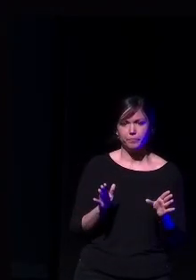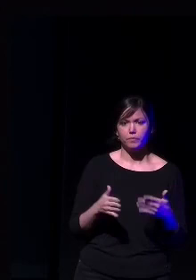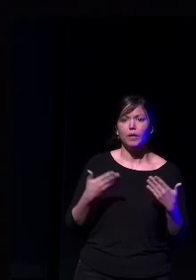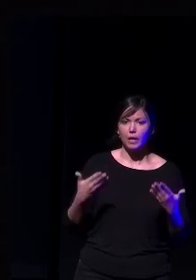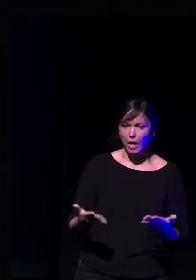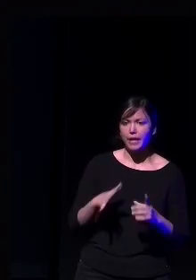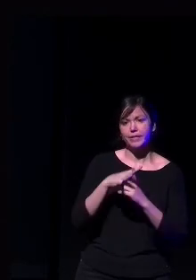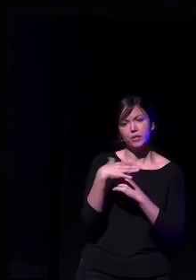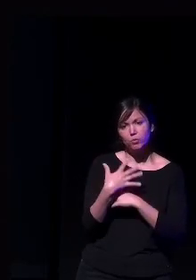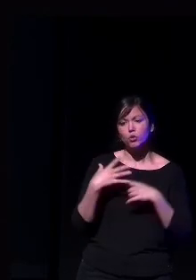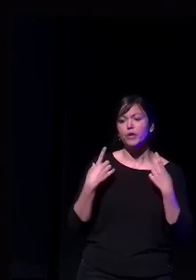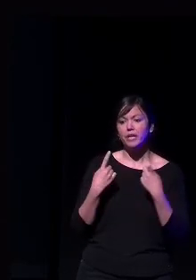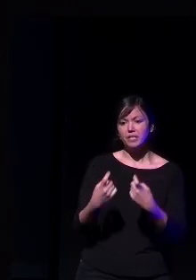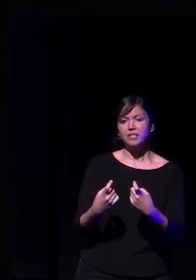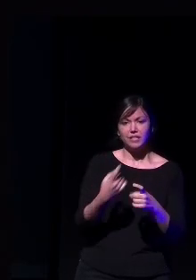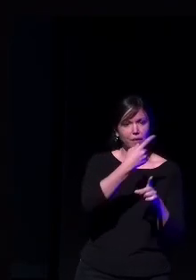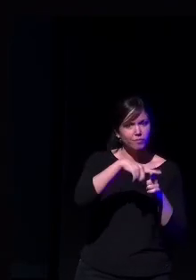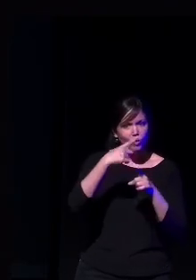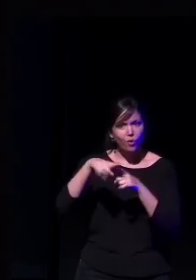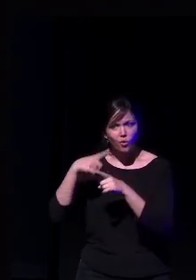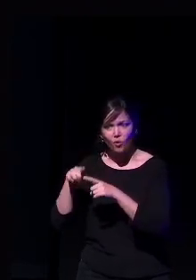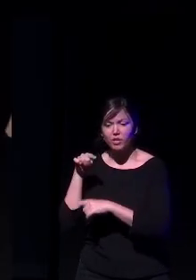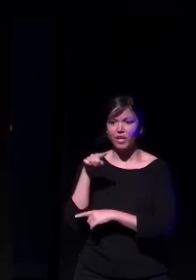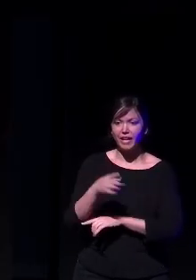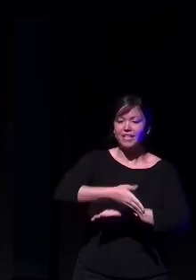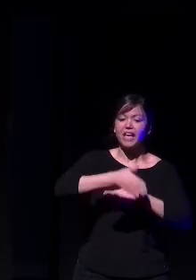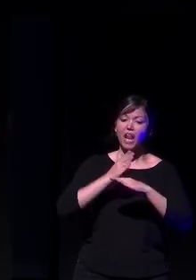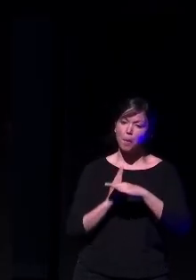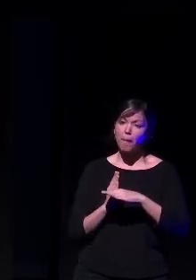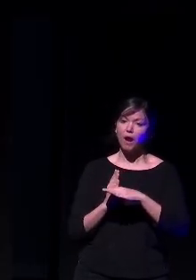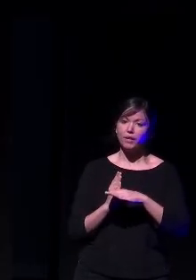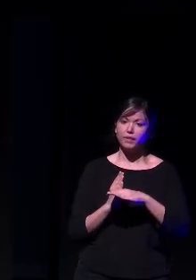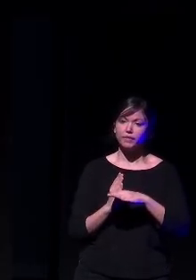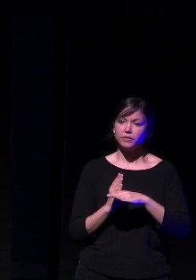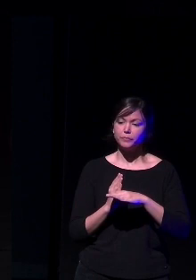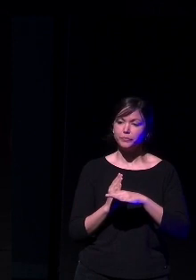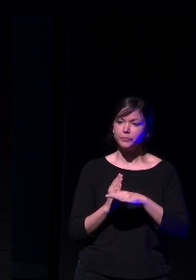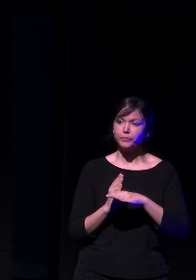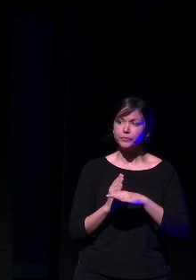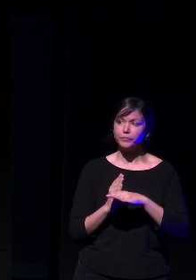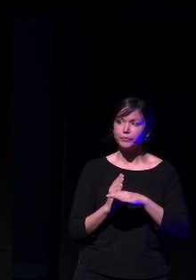Ara estem en aquest moment, necessitem aquestes coses. I en la part aquesta,